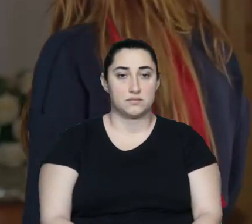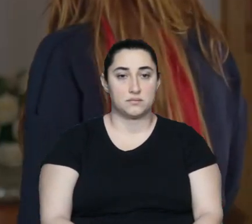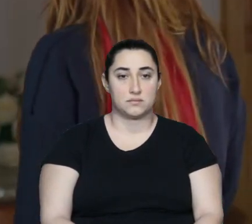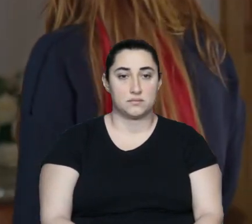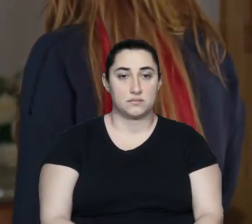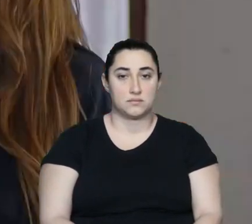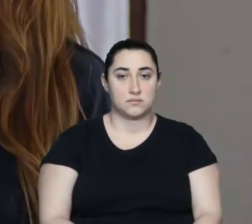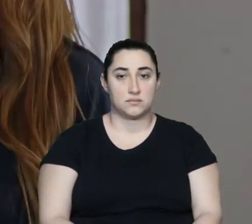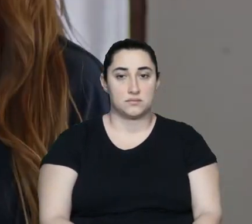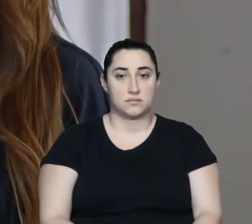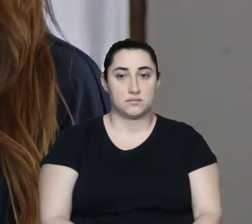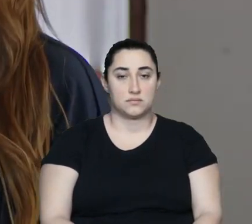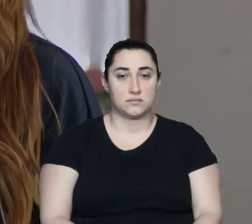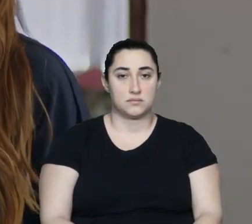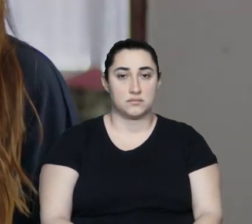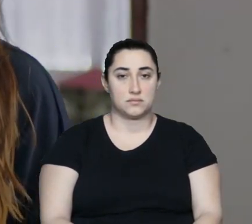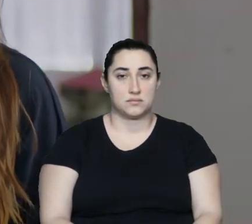Sadece Tuğba ile Gökçe vardı yanında.